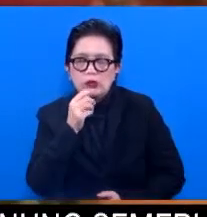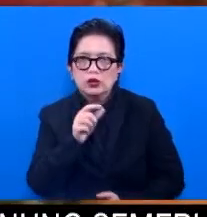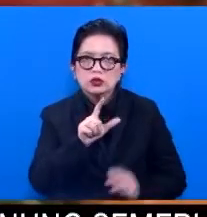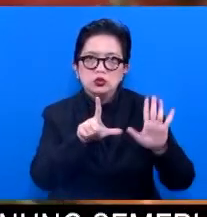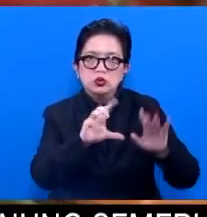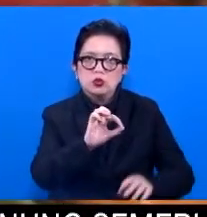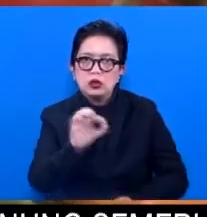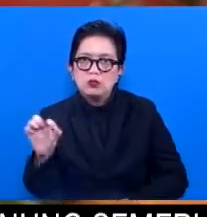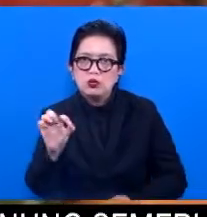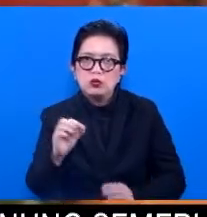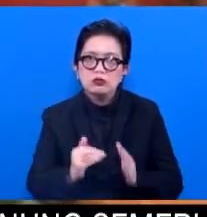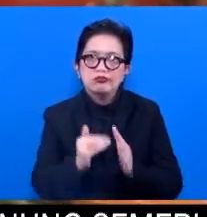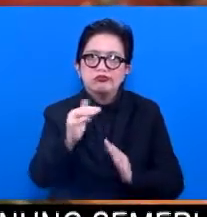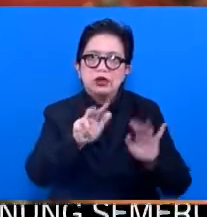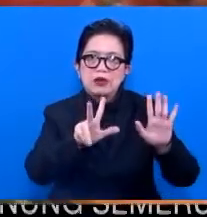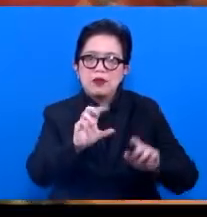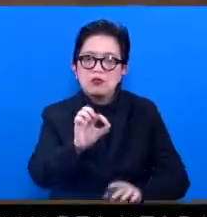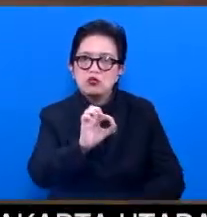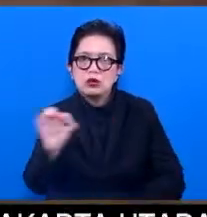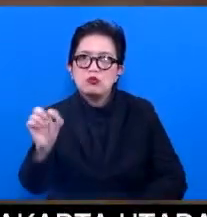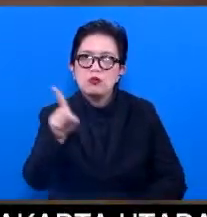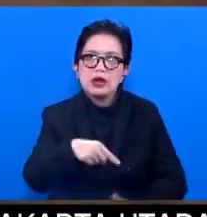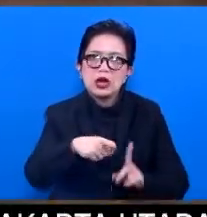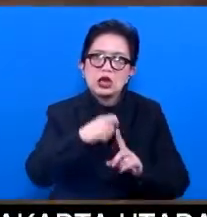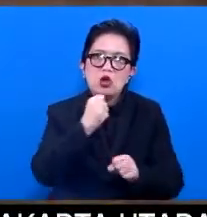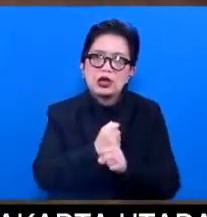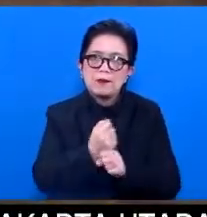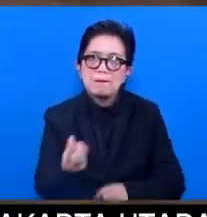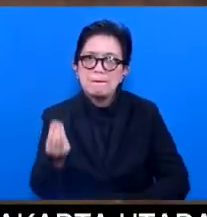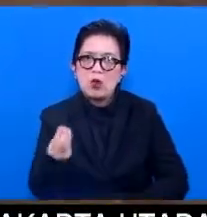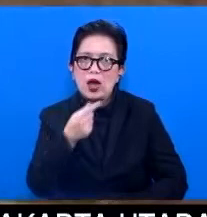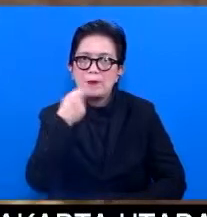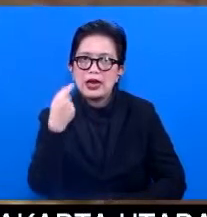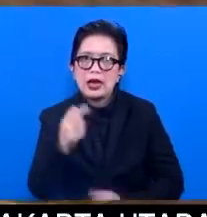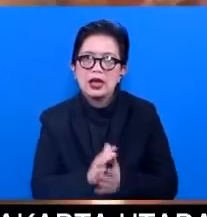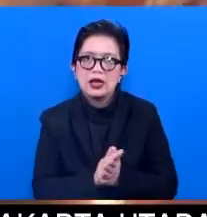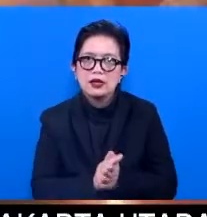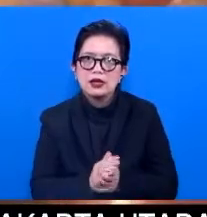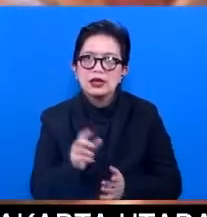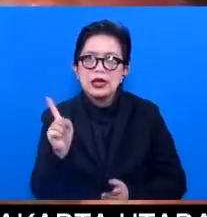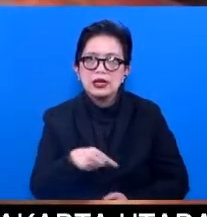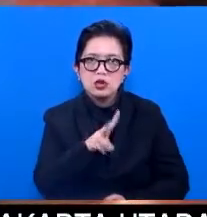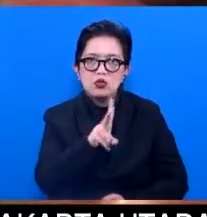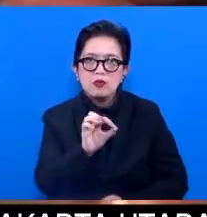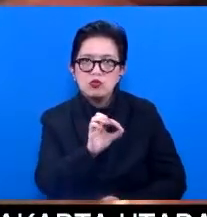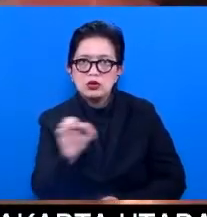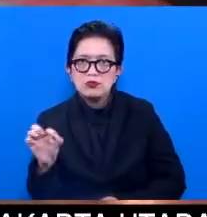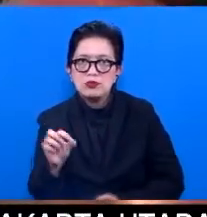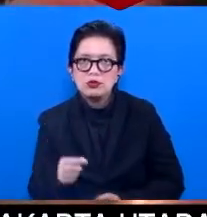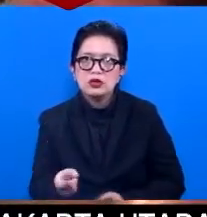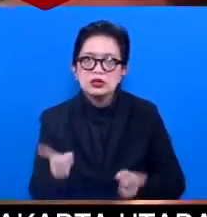menjadi Rp80.000 perkilogram Adapun harga bawang merah naik dari Rp20.000 jadi